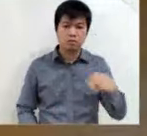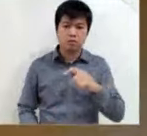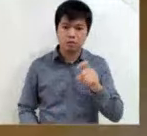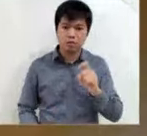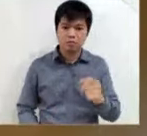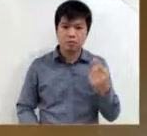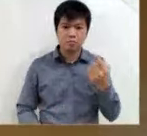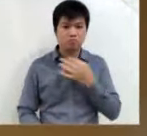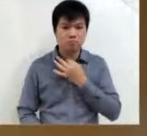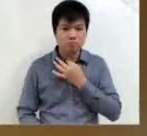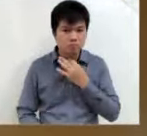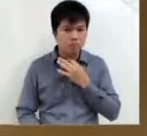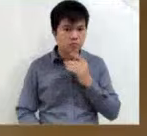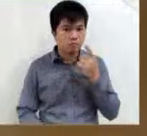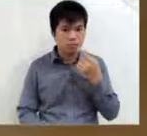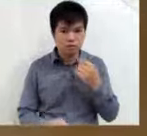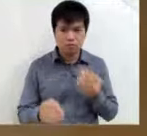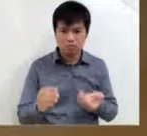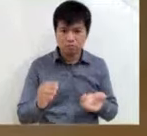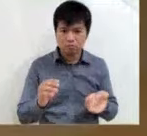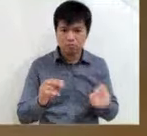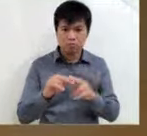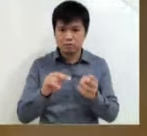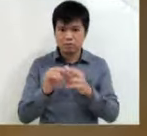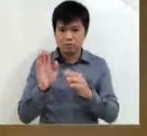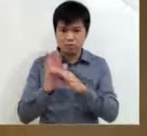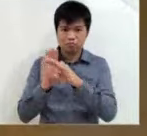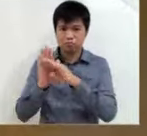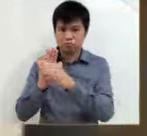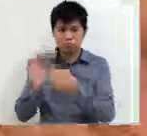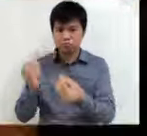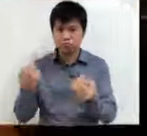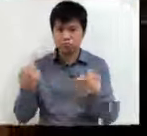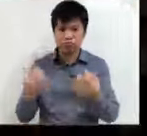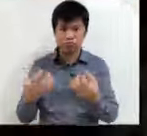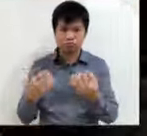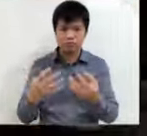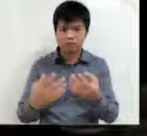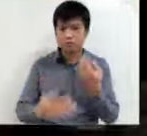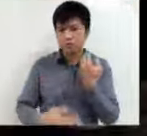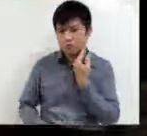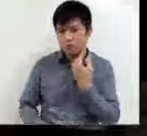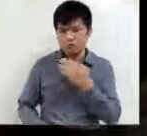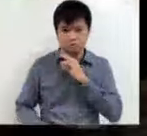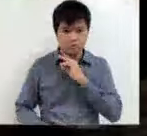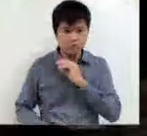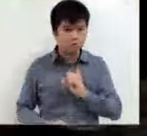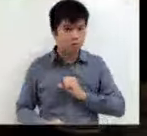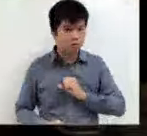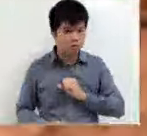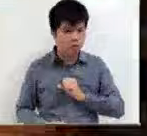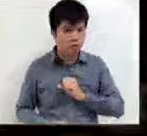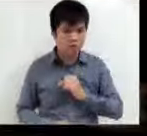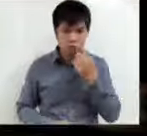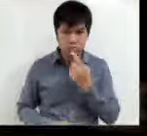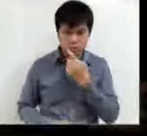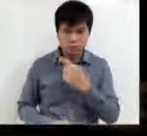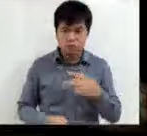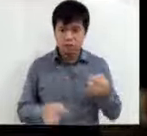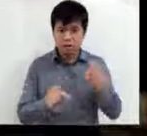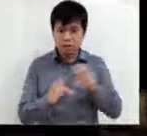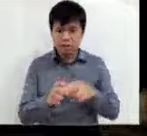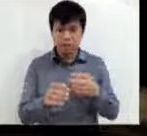tumataas din ang bilang ng mga nagkakaroon ng flu-like symptoms. May ilang pasahero namang voluntaryo nagfi-face mask na. Mas mabuti din